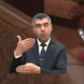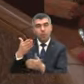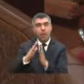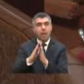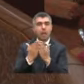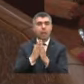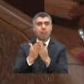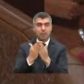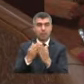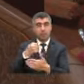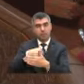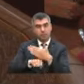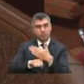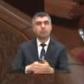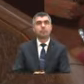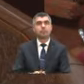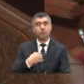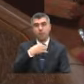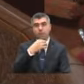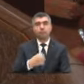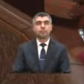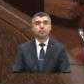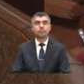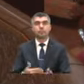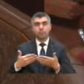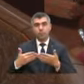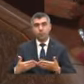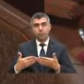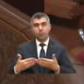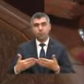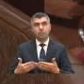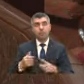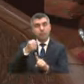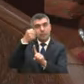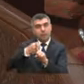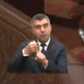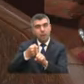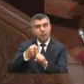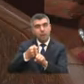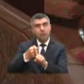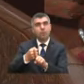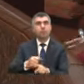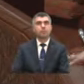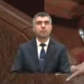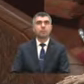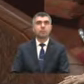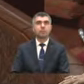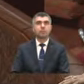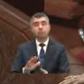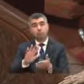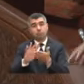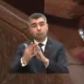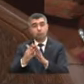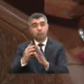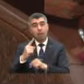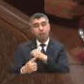بالحالة المدنية، أنا نقول لكم أن اليوم تم الاشتغال منذ اكثر من